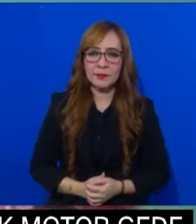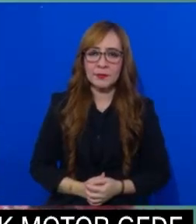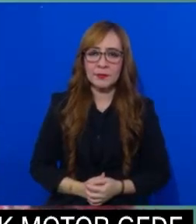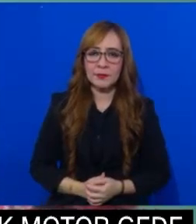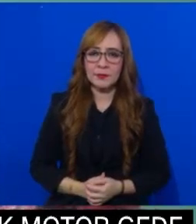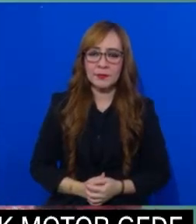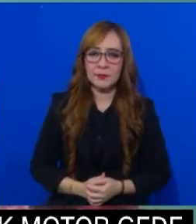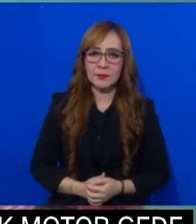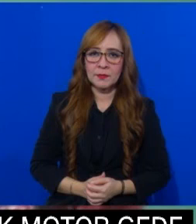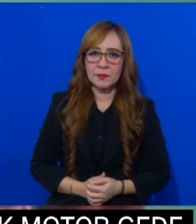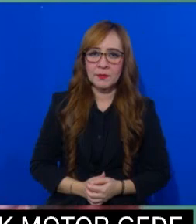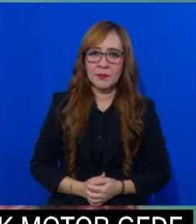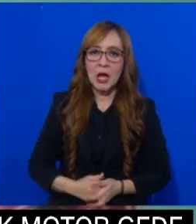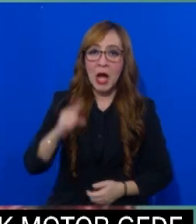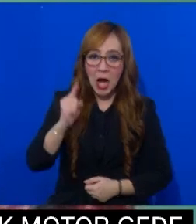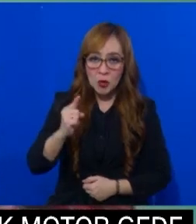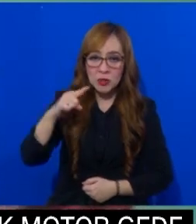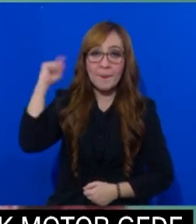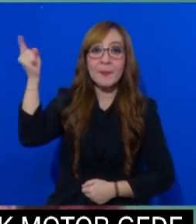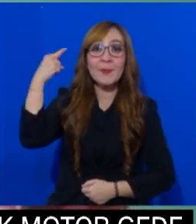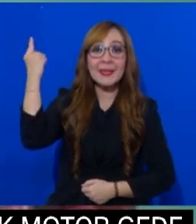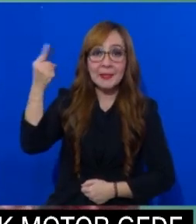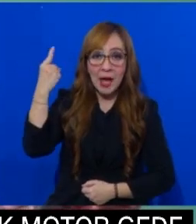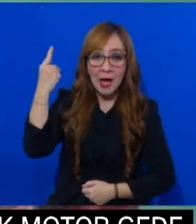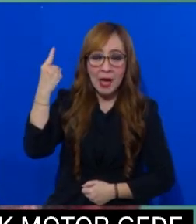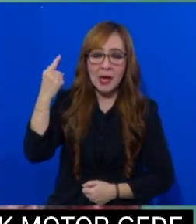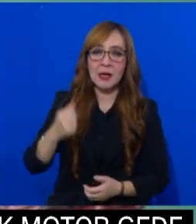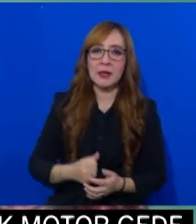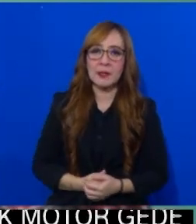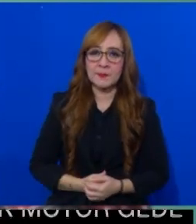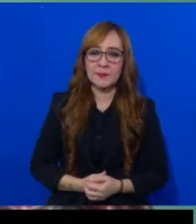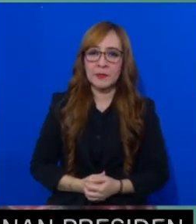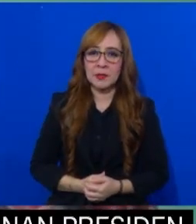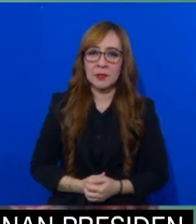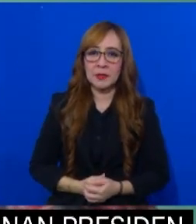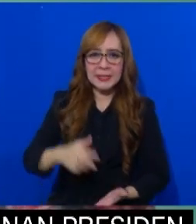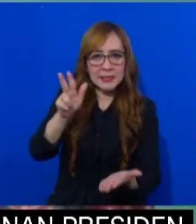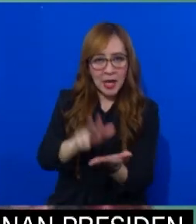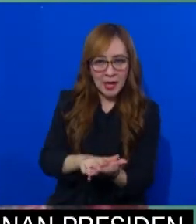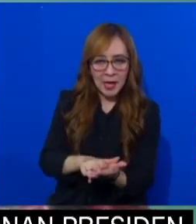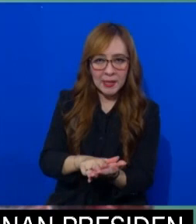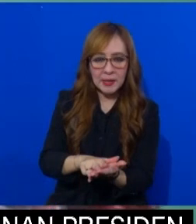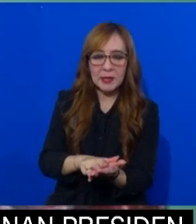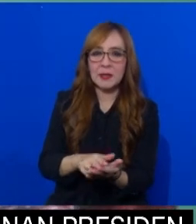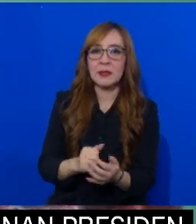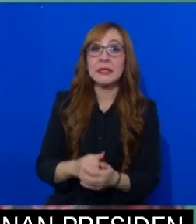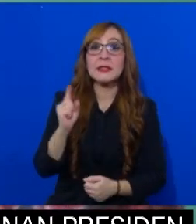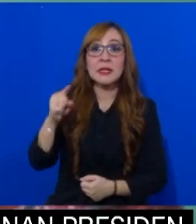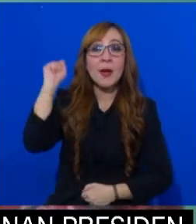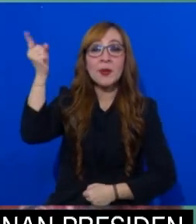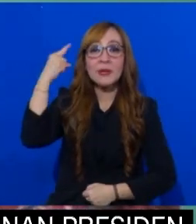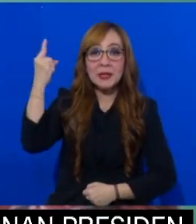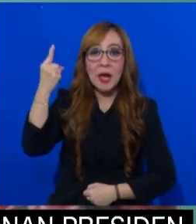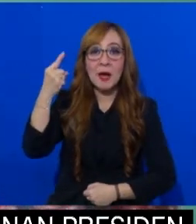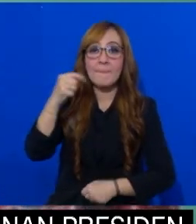ke Pemprov. Jadi tarik ke Pemprov. Jadi disahkan aja itu tarik ke Pemprov, sehingga Pemprov yang